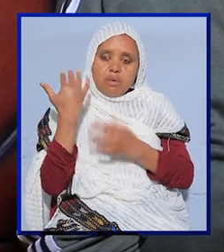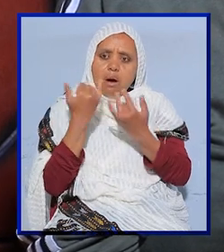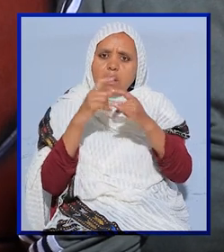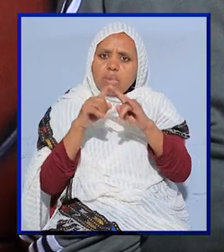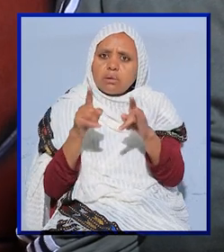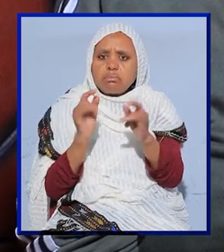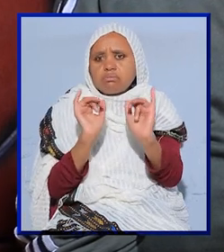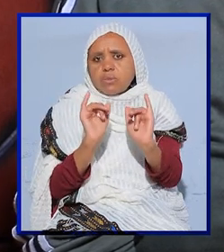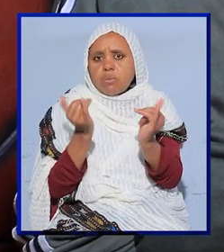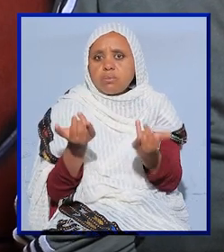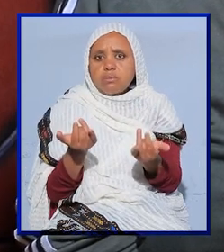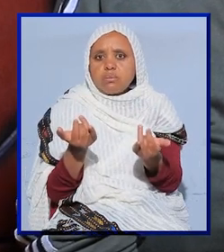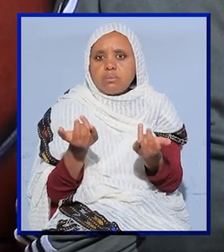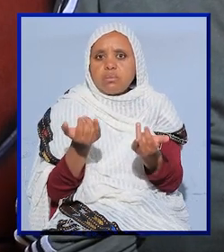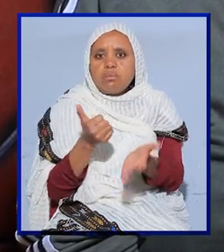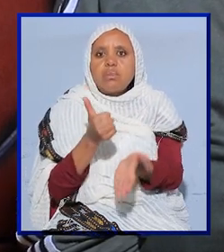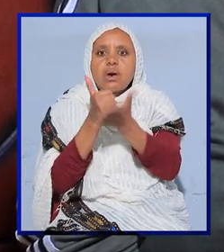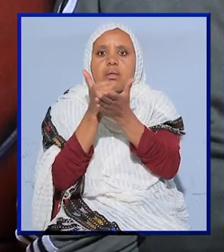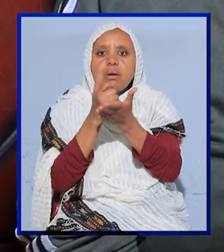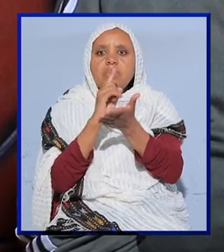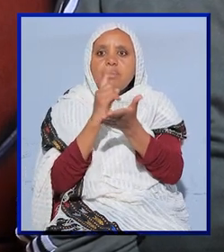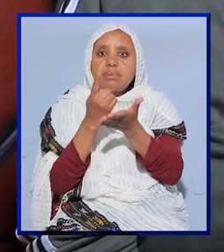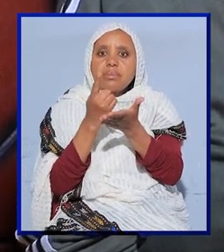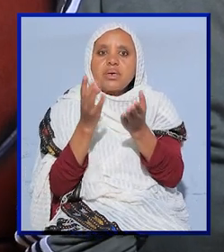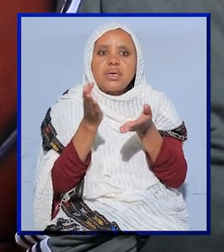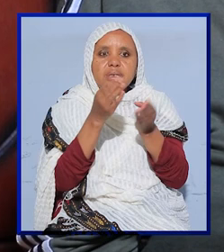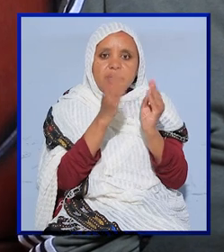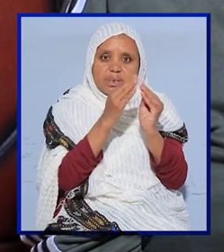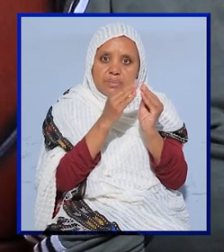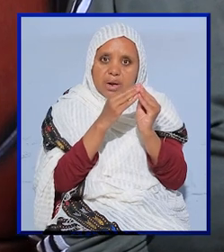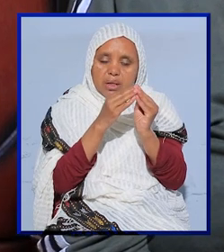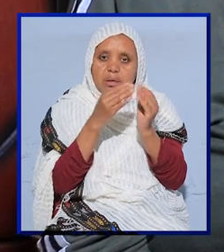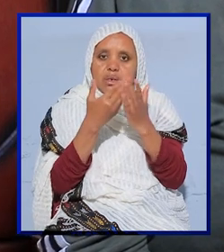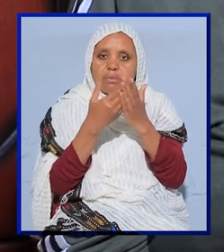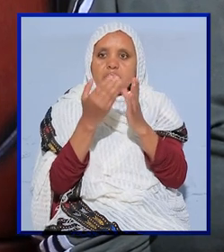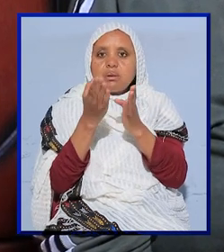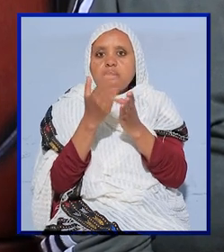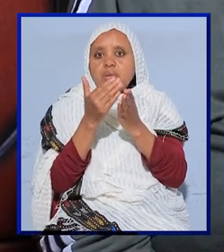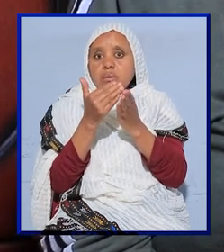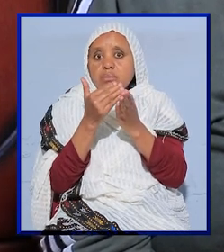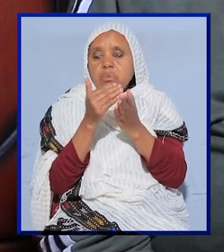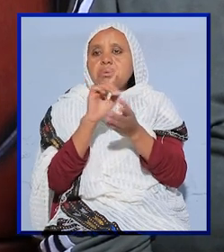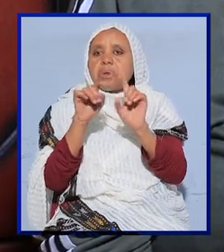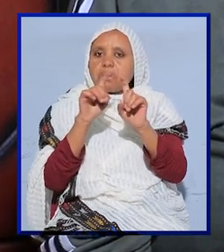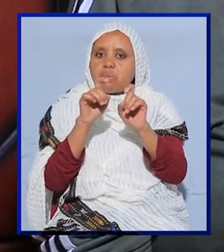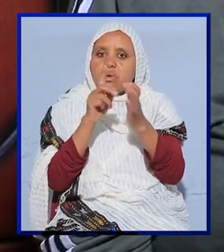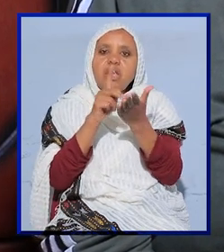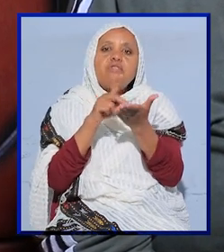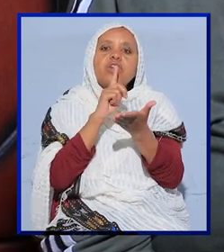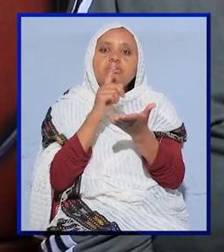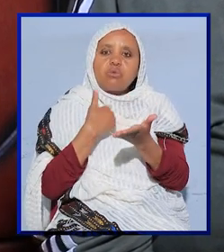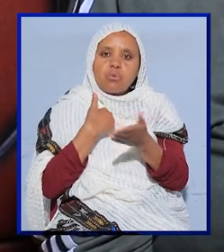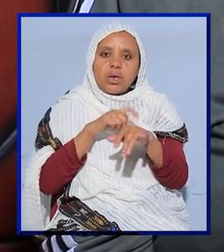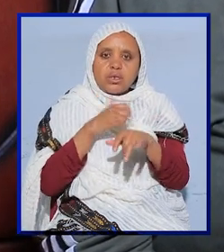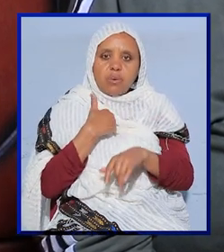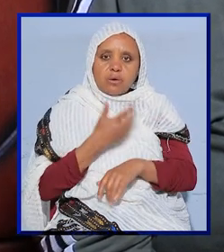ግን ያው በእርዳታውም በምንም እየተሰባሰበላትም ምንም እያሉ እየጠያየቋትም እየከፈለች ነው ለጊዜ